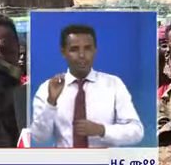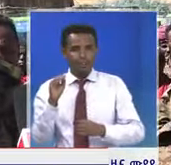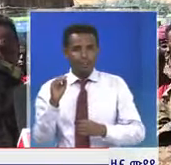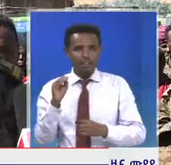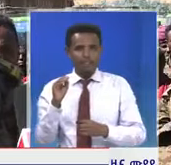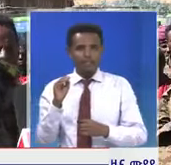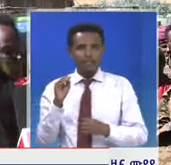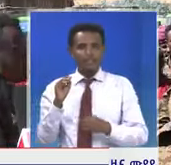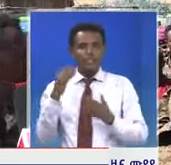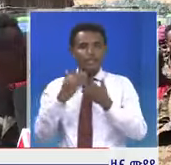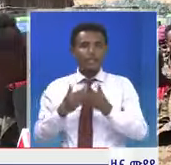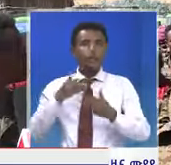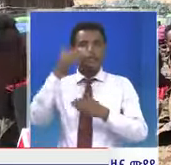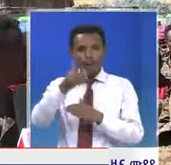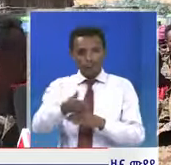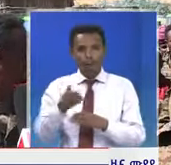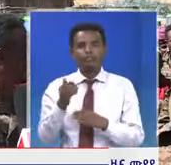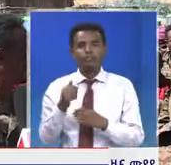ከዛ በኋላ